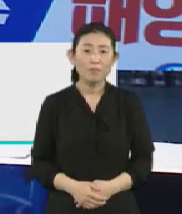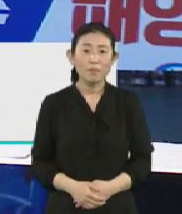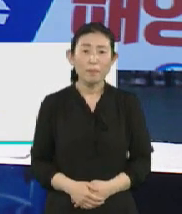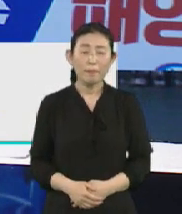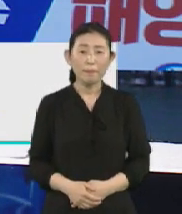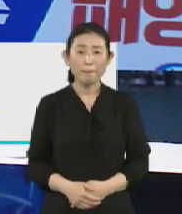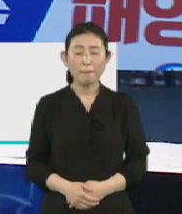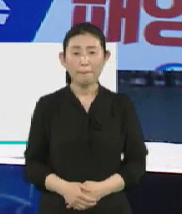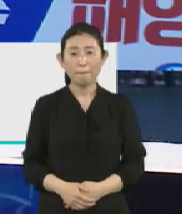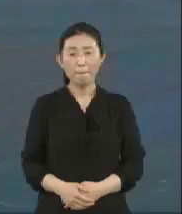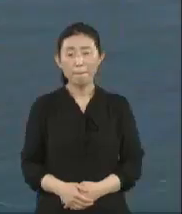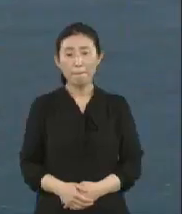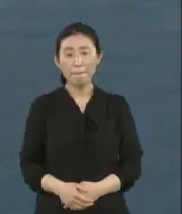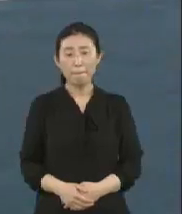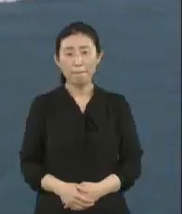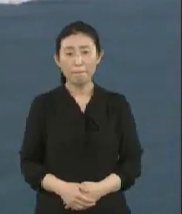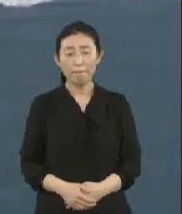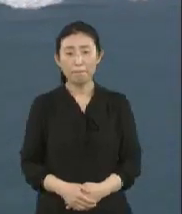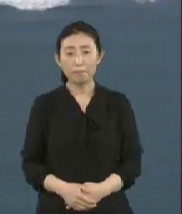기자입니다.